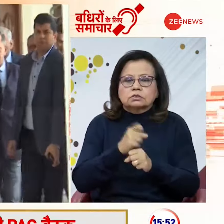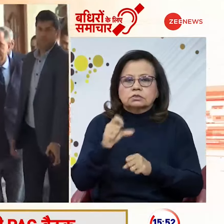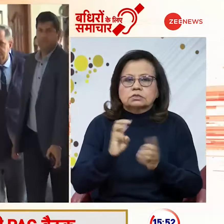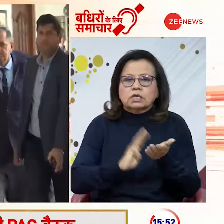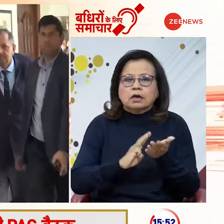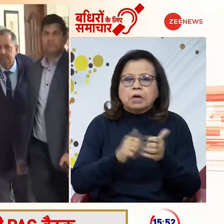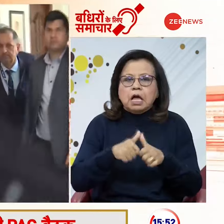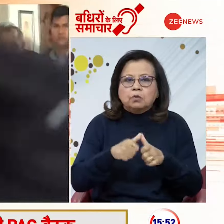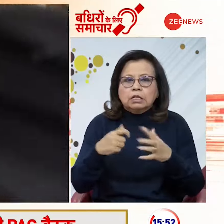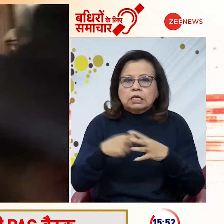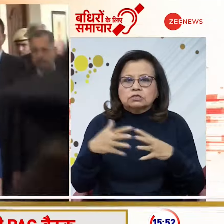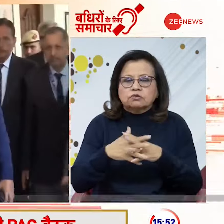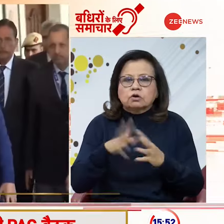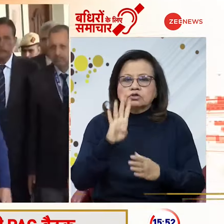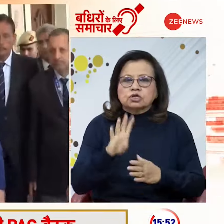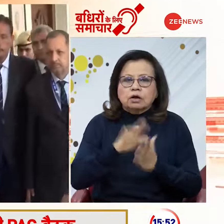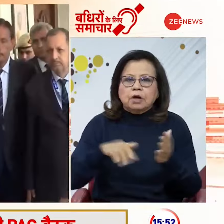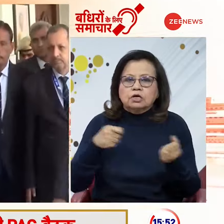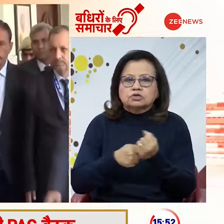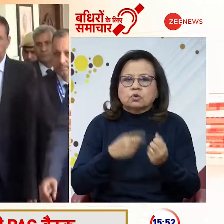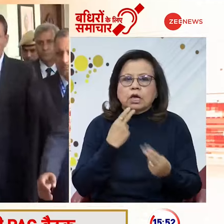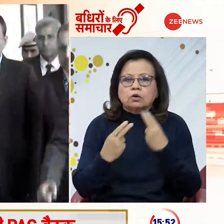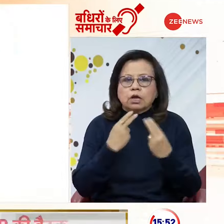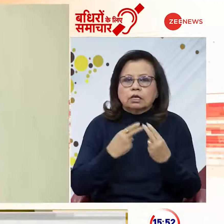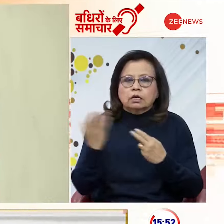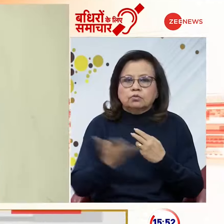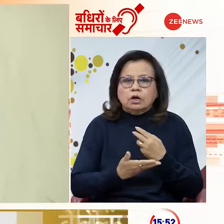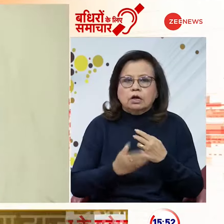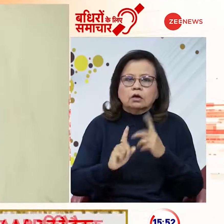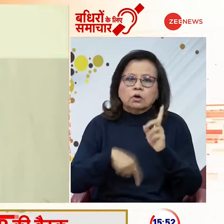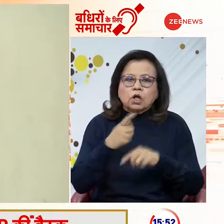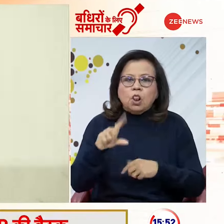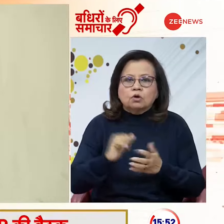अरबिन्द केश रिवाल को चार मार्श को पूश्टाश के लिए बुलाया